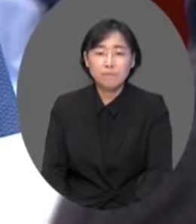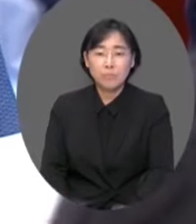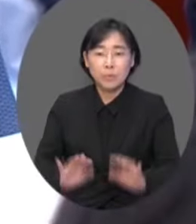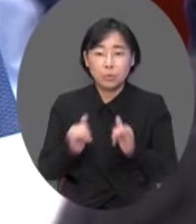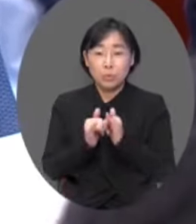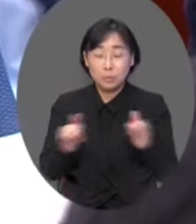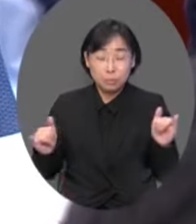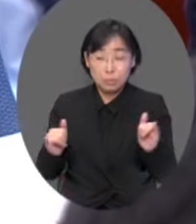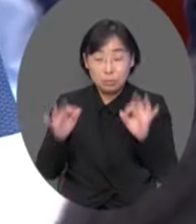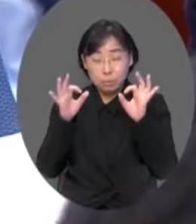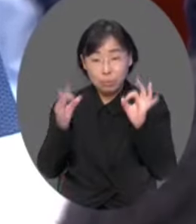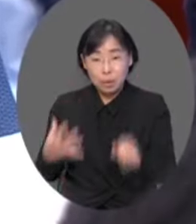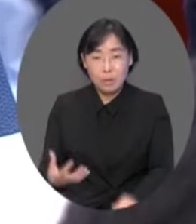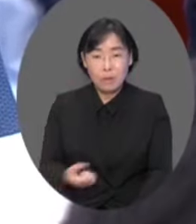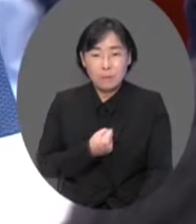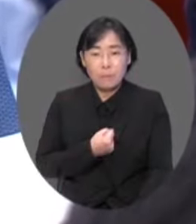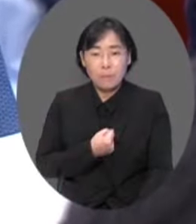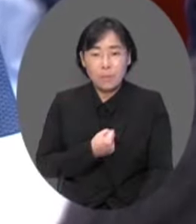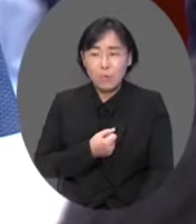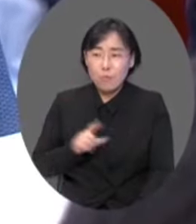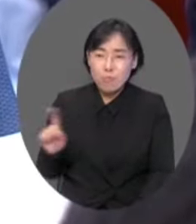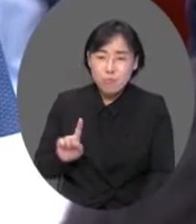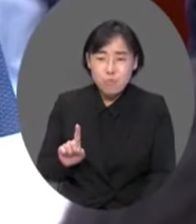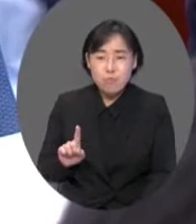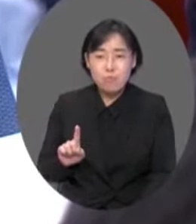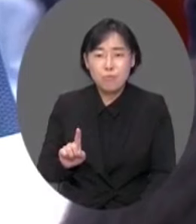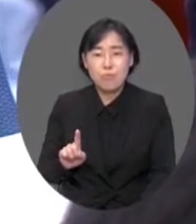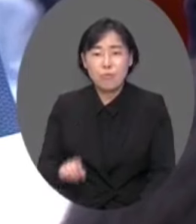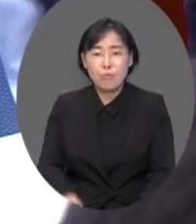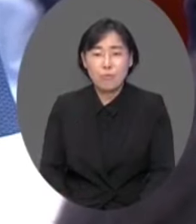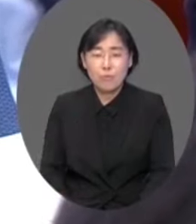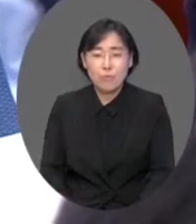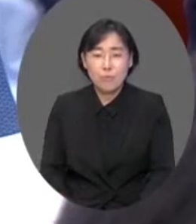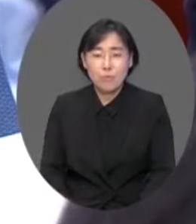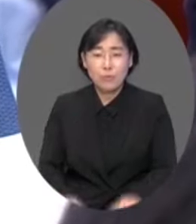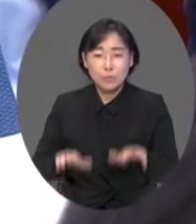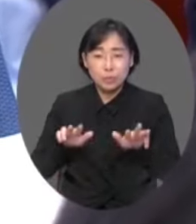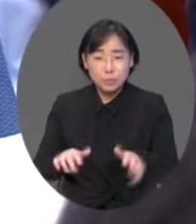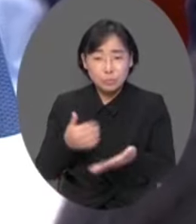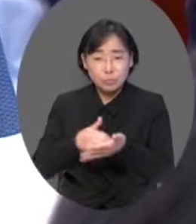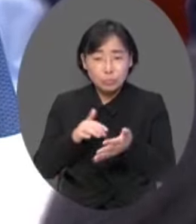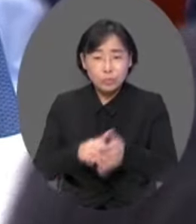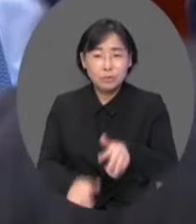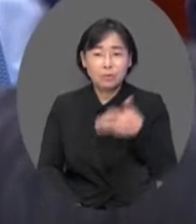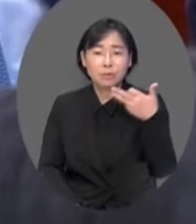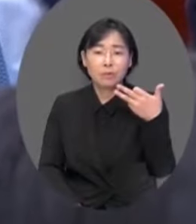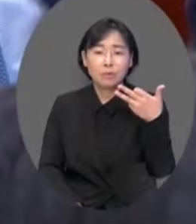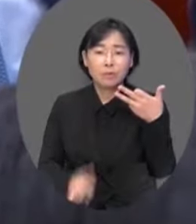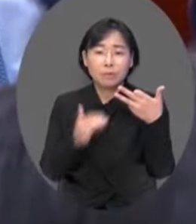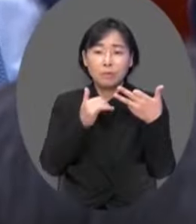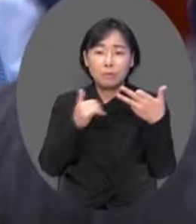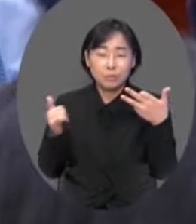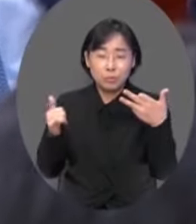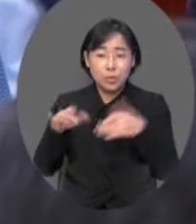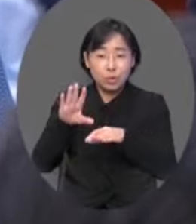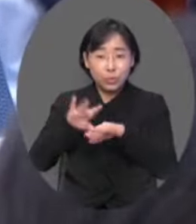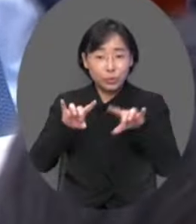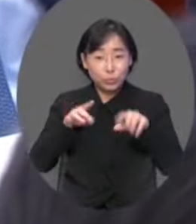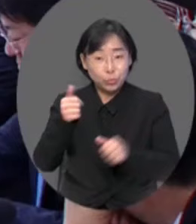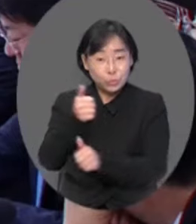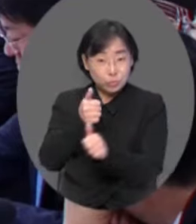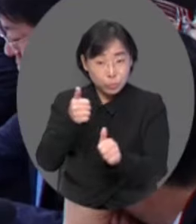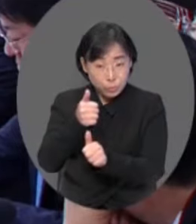국민들은 깜짝 놀라고 있습니다. 이렇게 많은 18분이 지금 방통위에